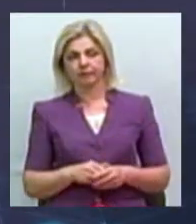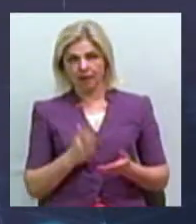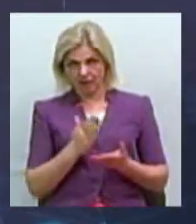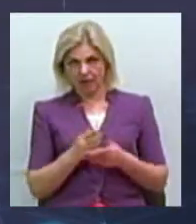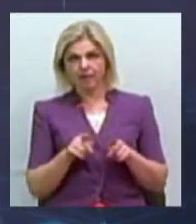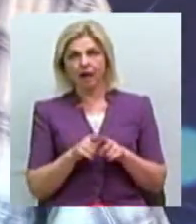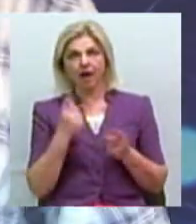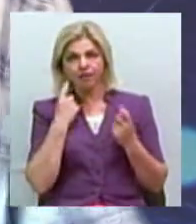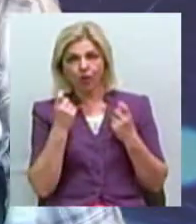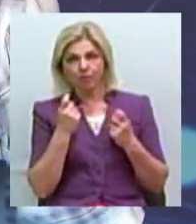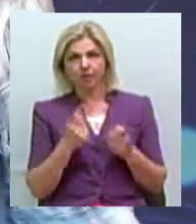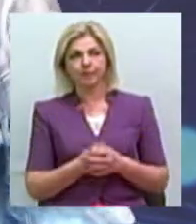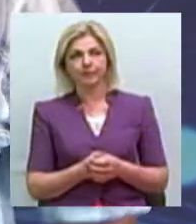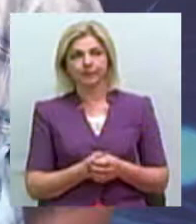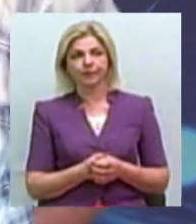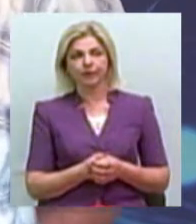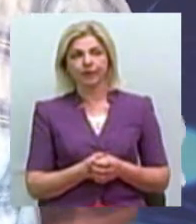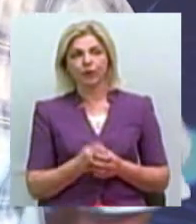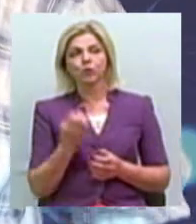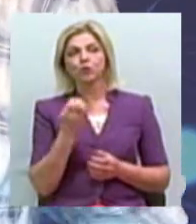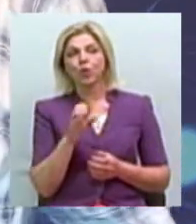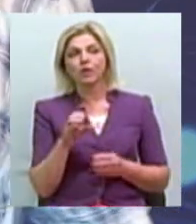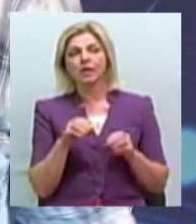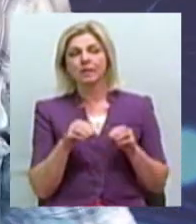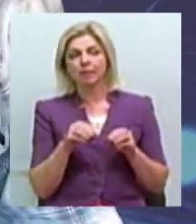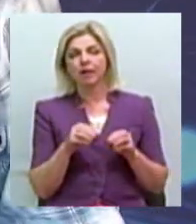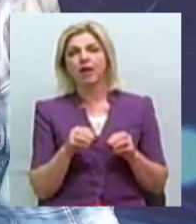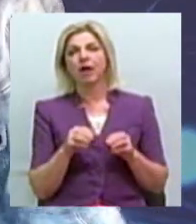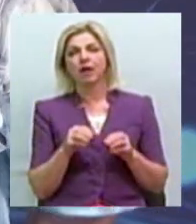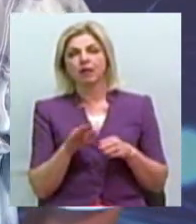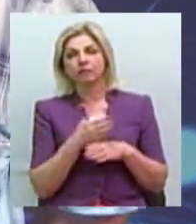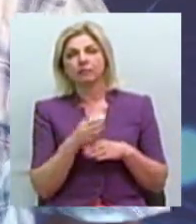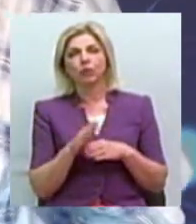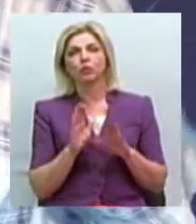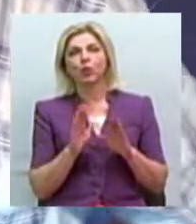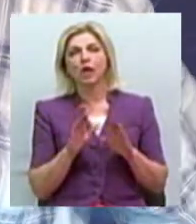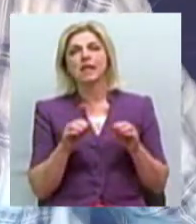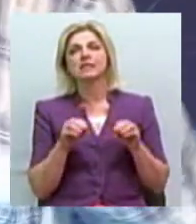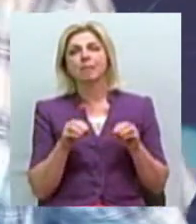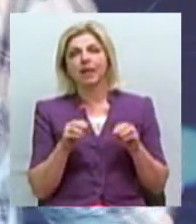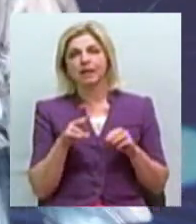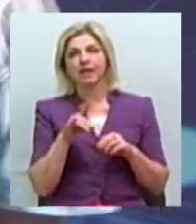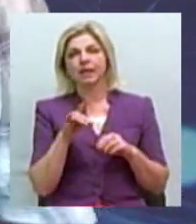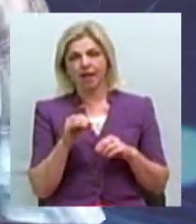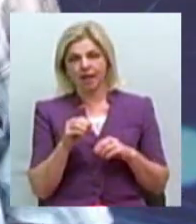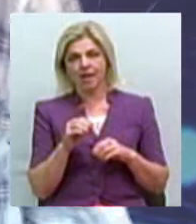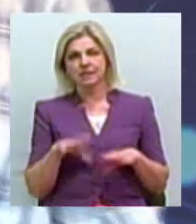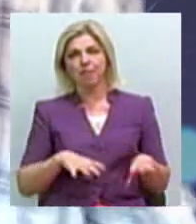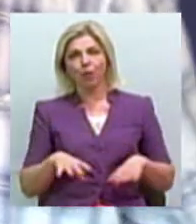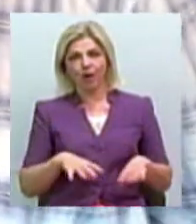вже визначено? Сотками землі оперують тільки земельні спекулянти. Я